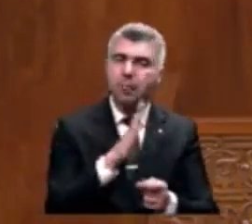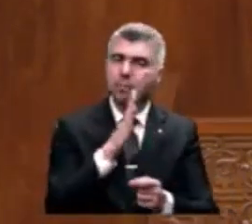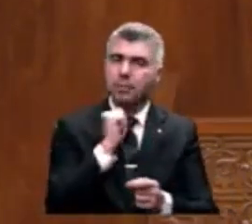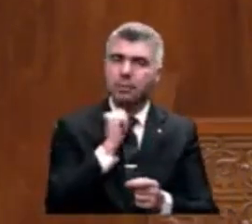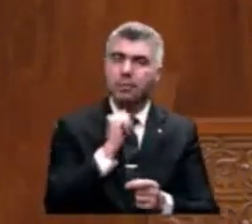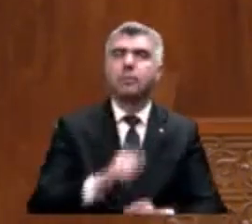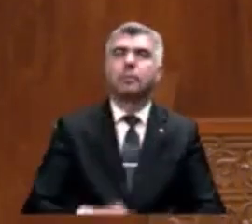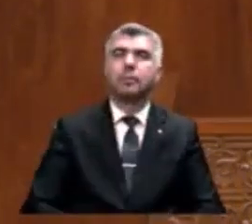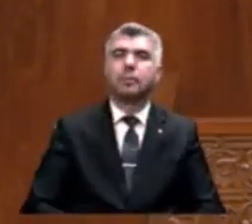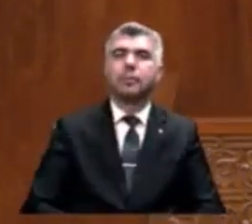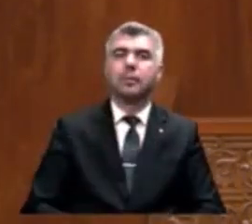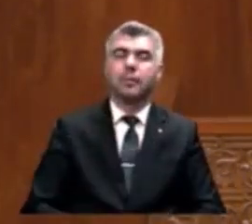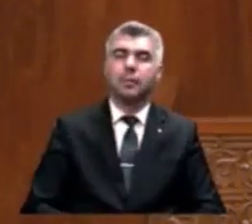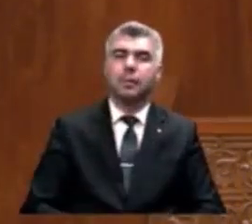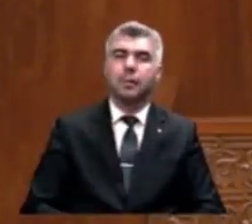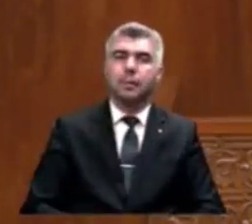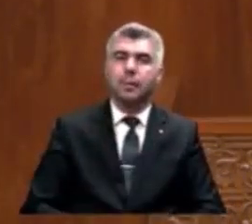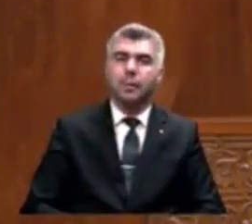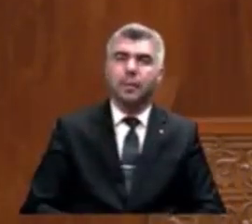و